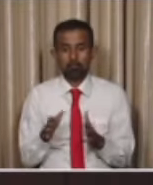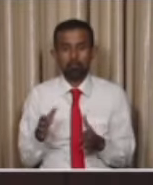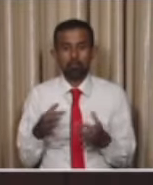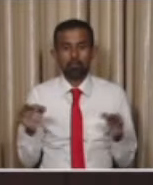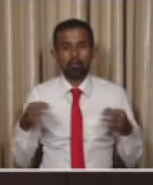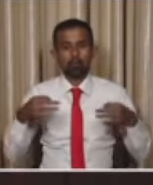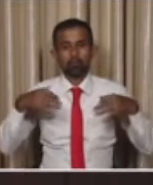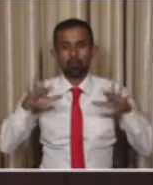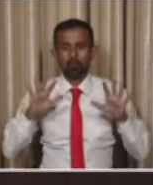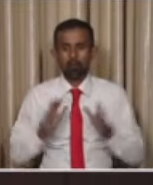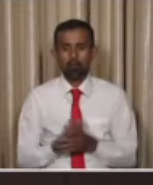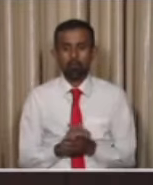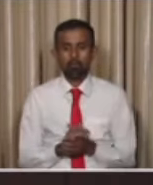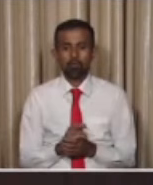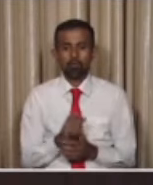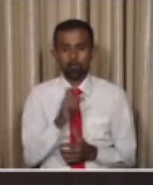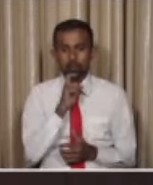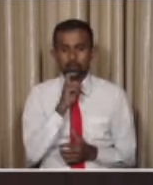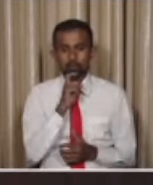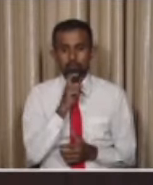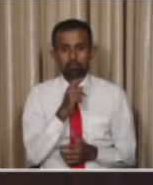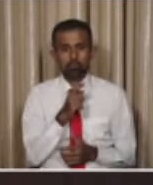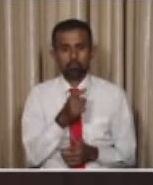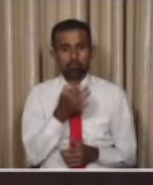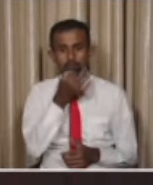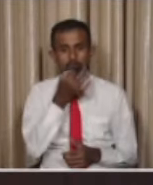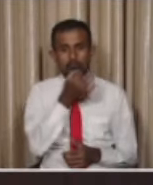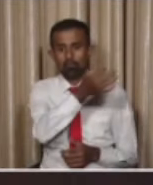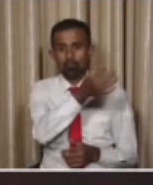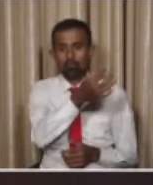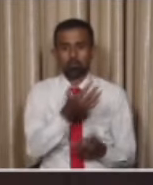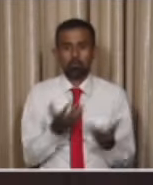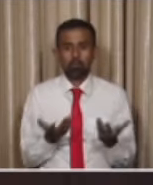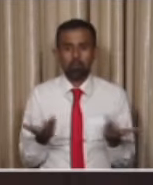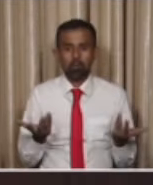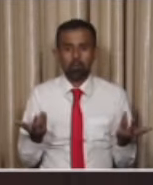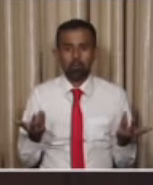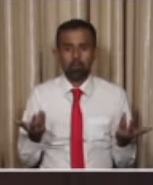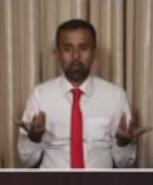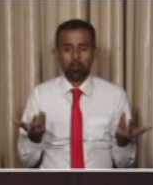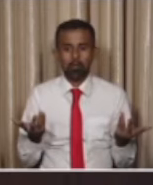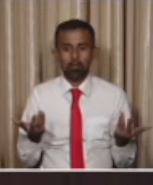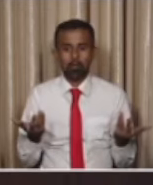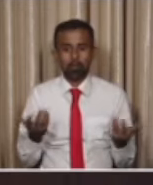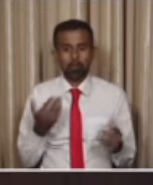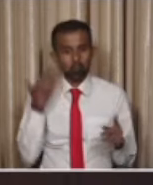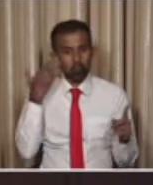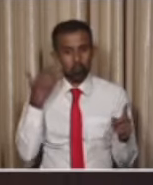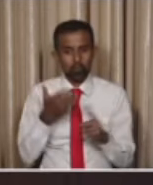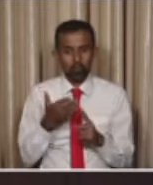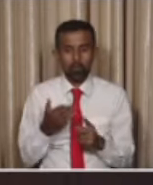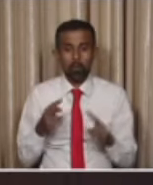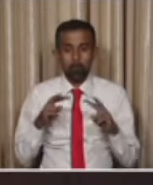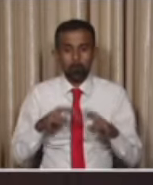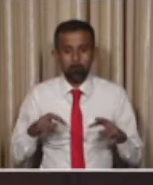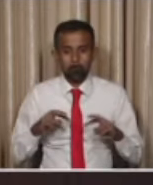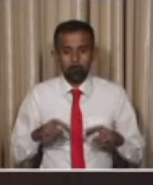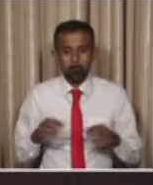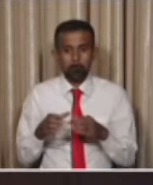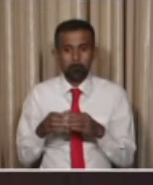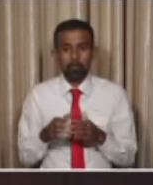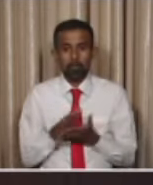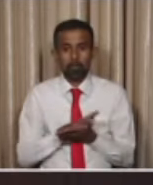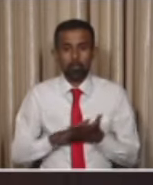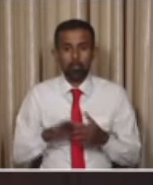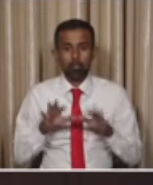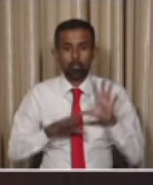doskatan ni dahas karn. Dor adikarnye petter api dangil dikkar la todna karan de beh me sambandway pariksana karpu ayatun oli niwardi